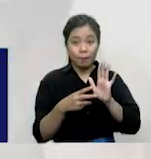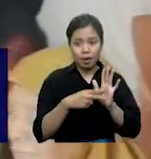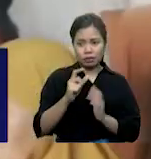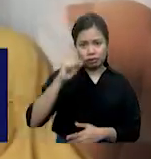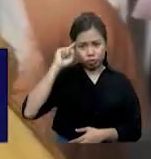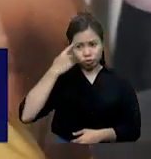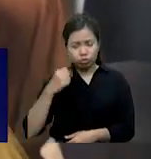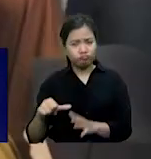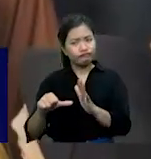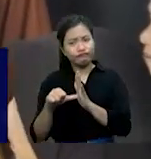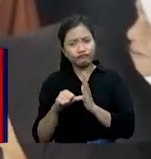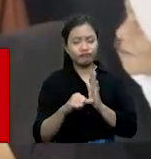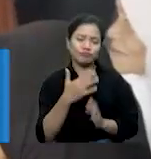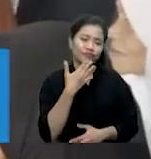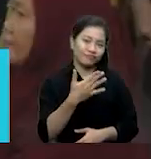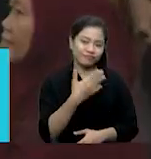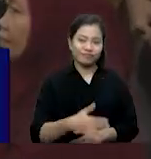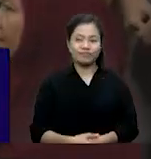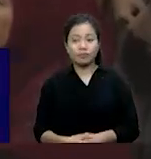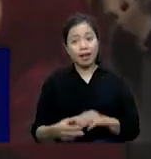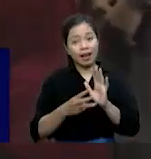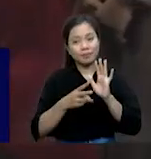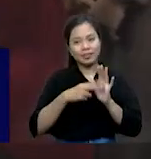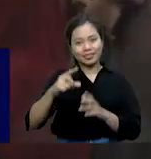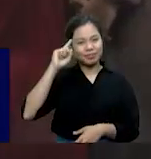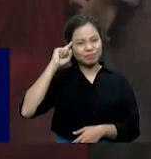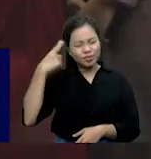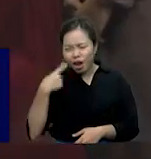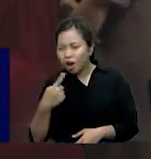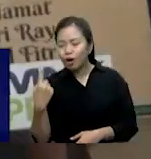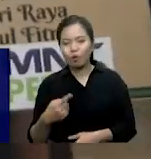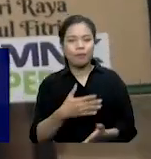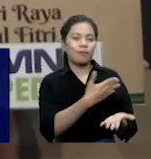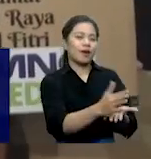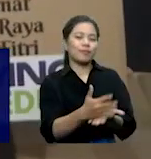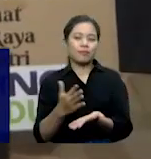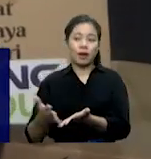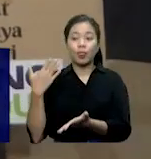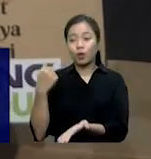membantu. MNC Peduli akan terus menebar kebaikan bagi sesama sebagai bentuk tanggung jawab dan